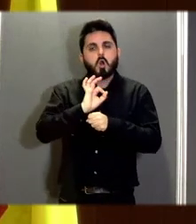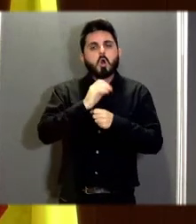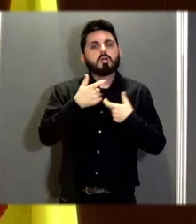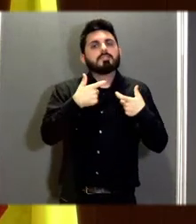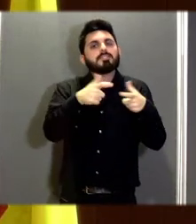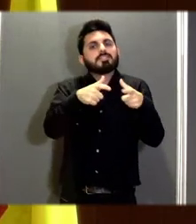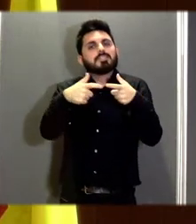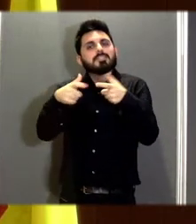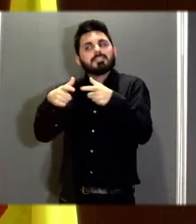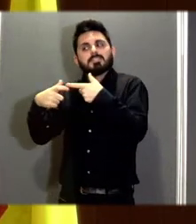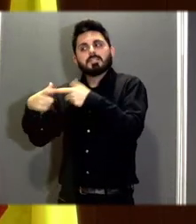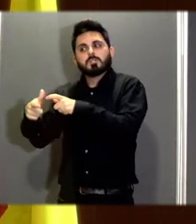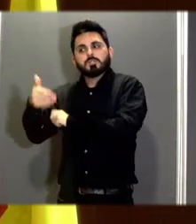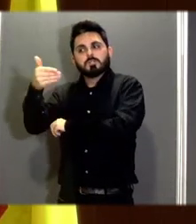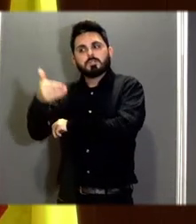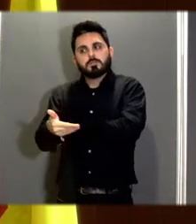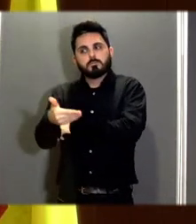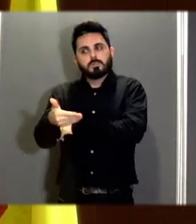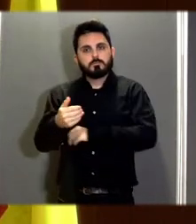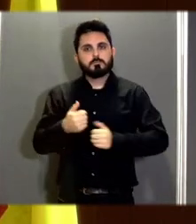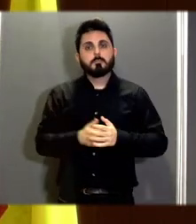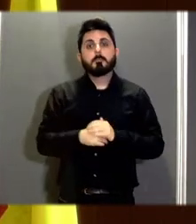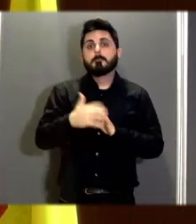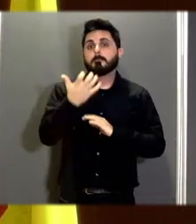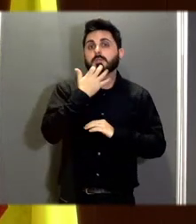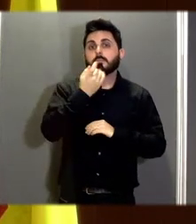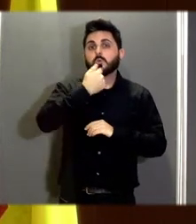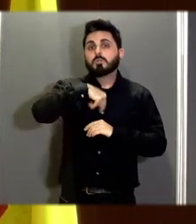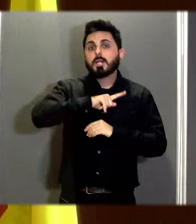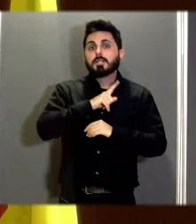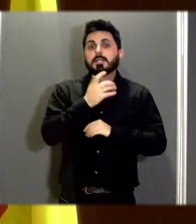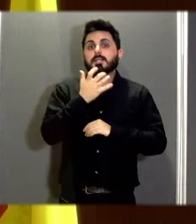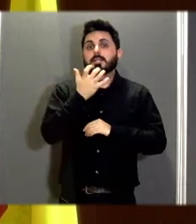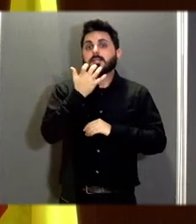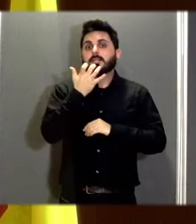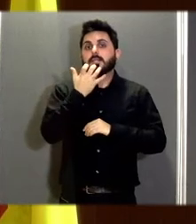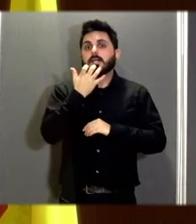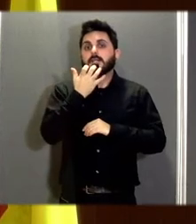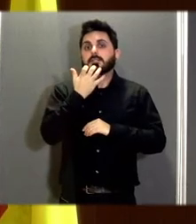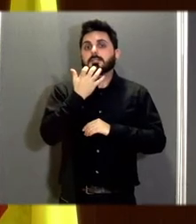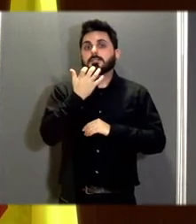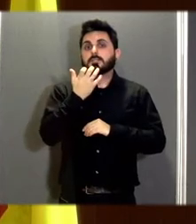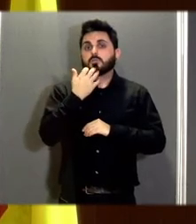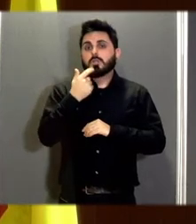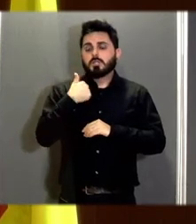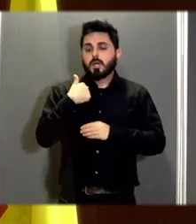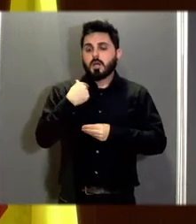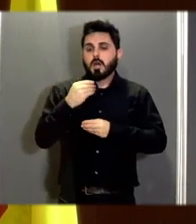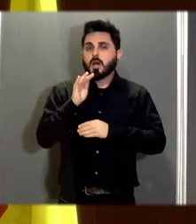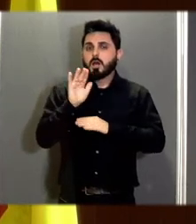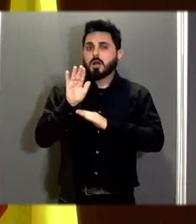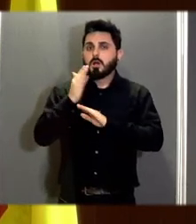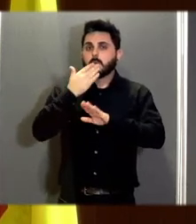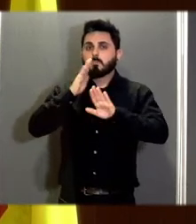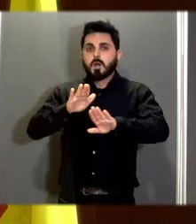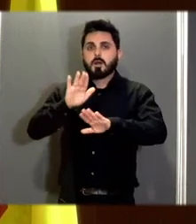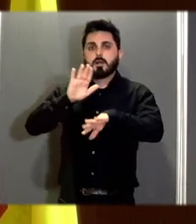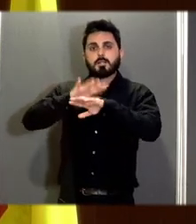nostre empobriment provoca un cost a tercers, un cost a nivell mundial. Doncs aquest és un actiu